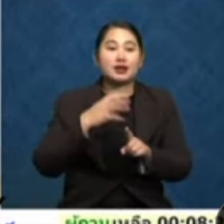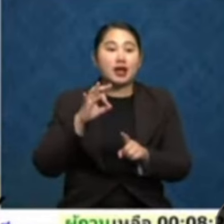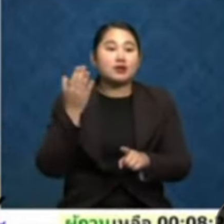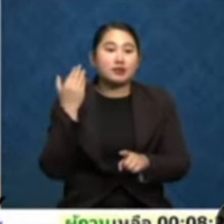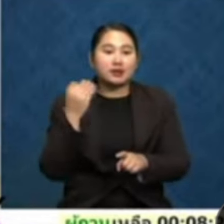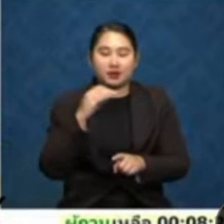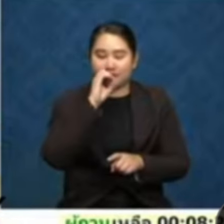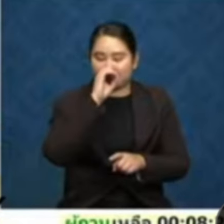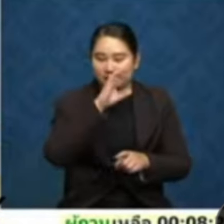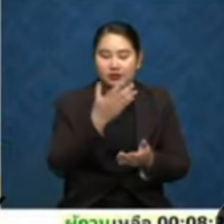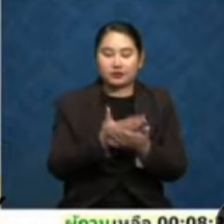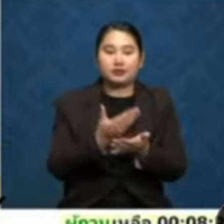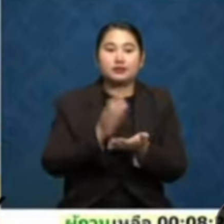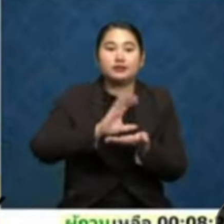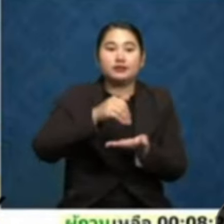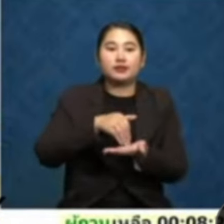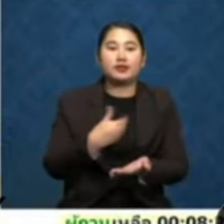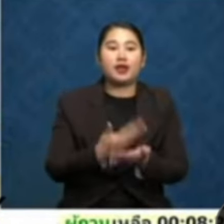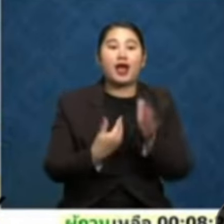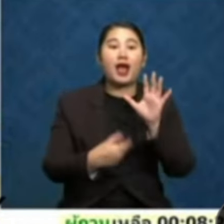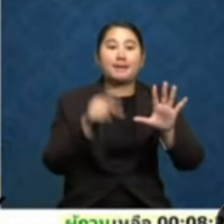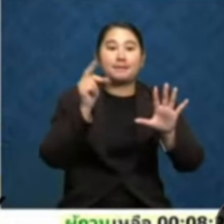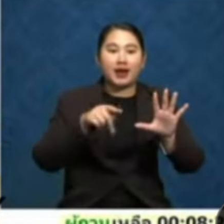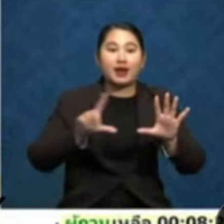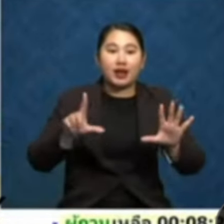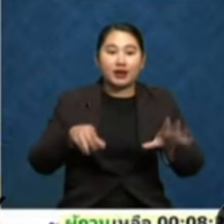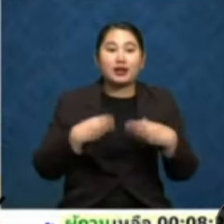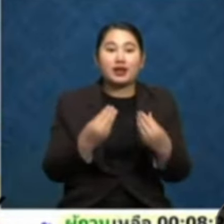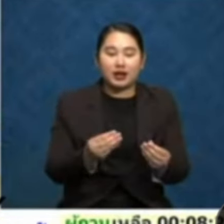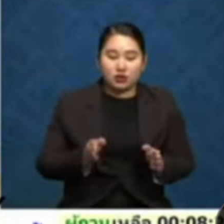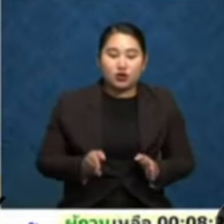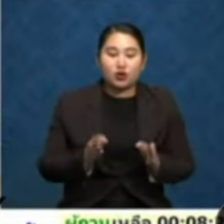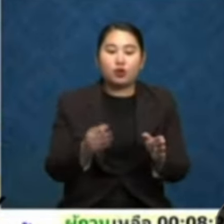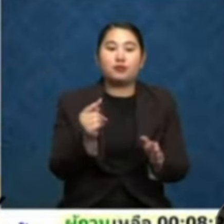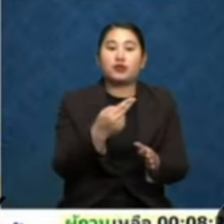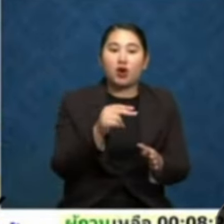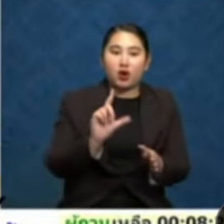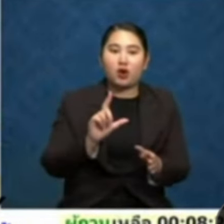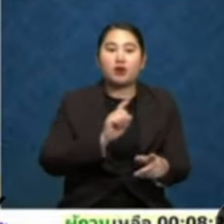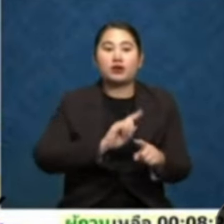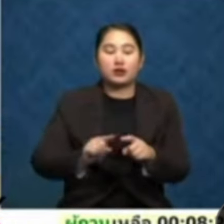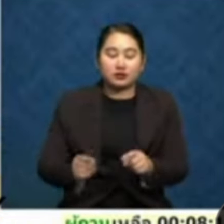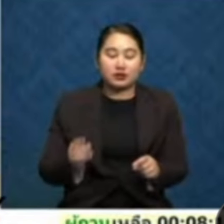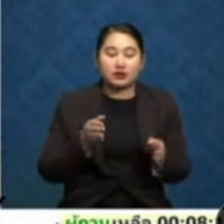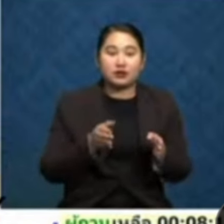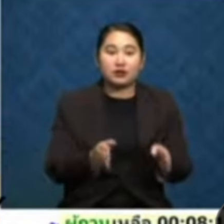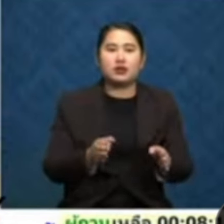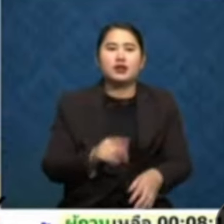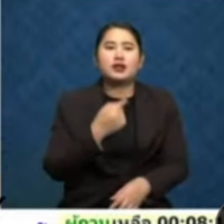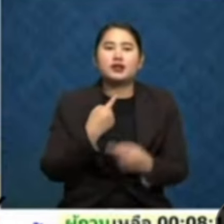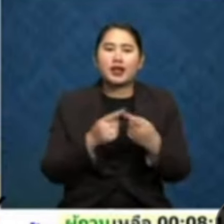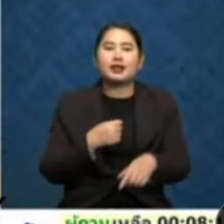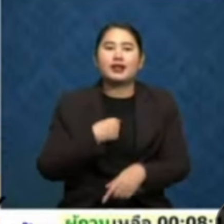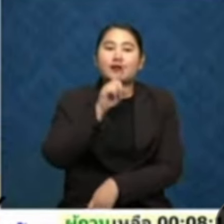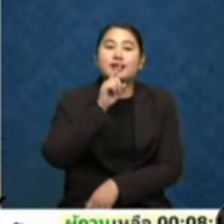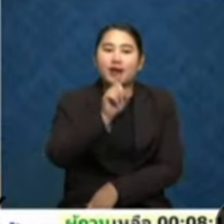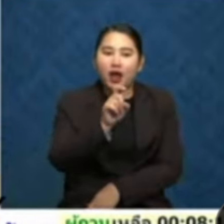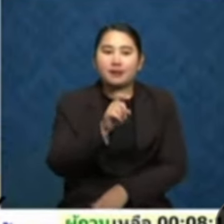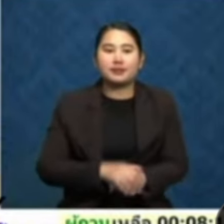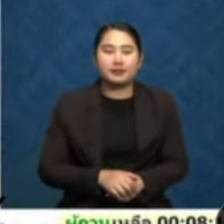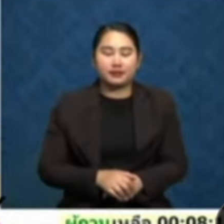ครับมีการจัดสรรงบกลาง 5,000กว่าล้านไปยังกรมชนกรมทางหลวงและกรมทางหลวงชนบทครับแต่หนึคำถามที่ผมอยากจะส่งผ่านท่าน